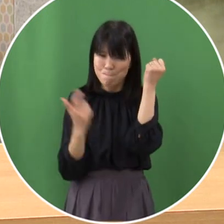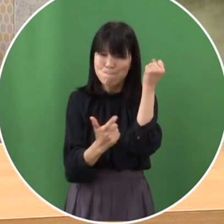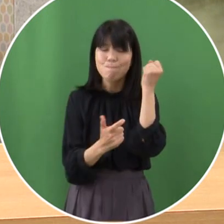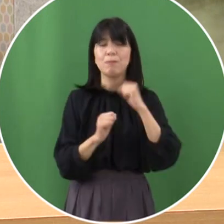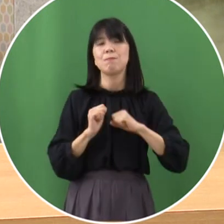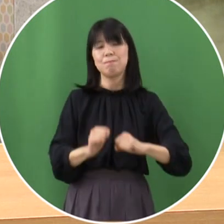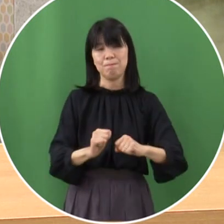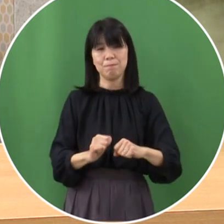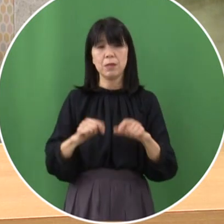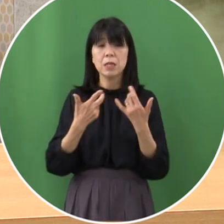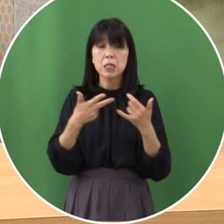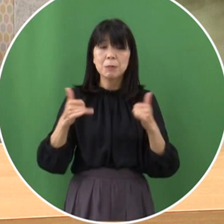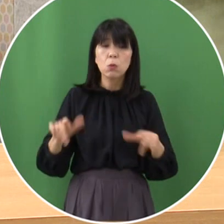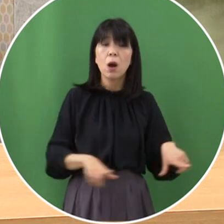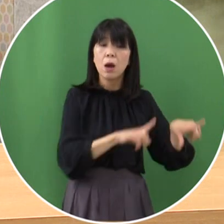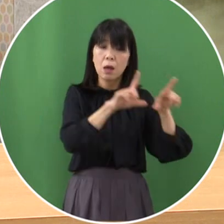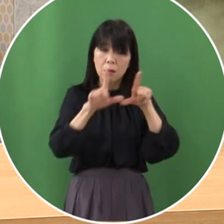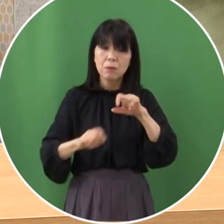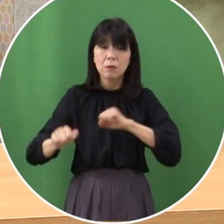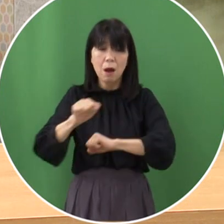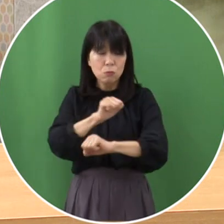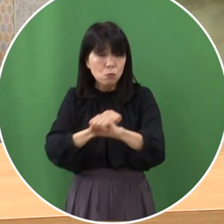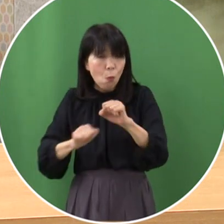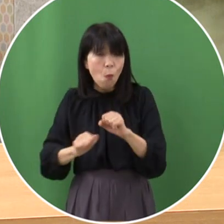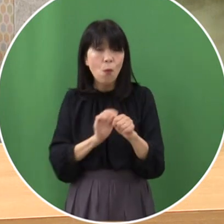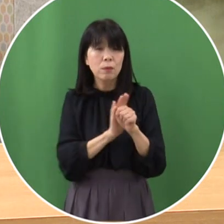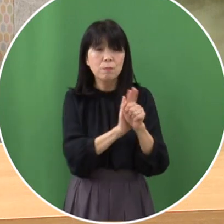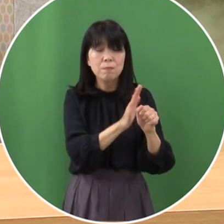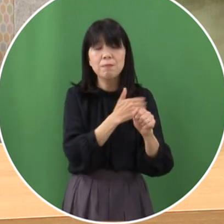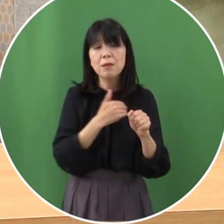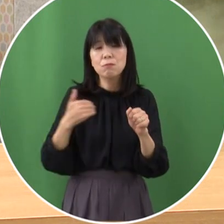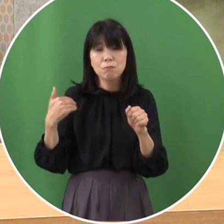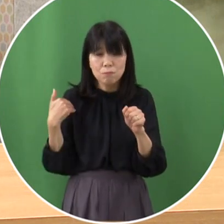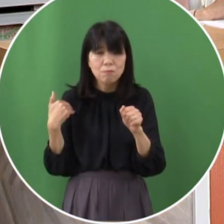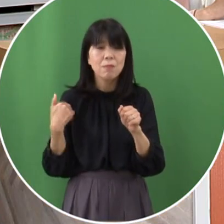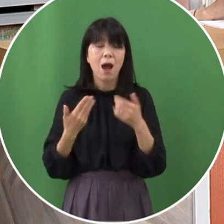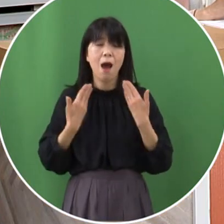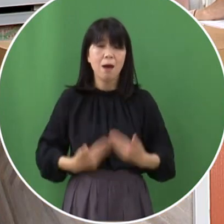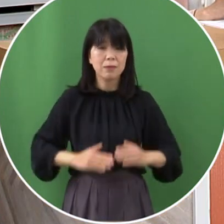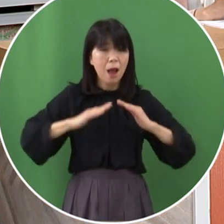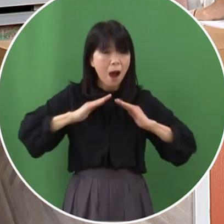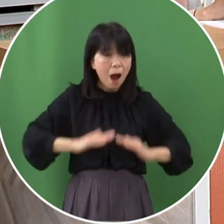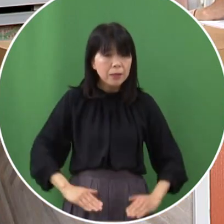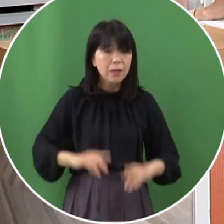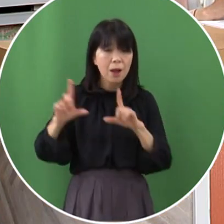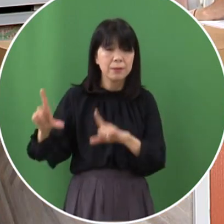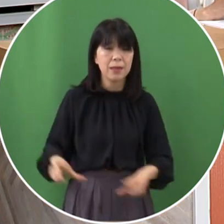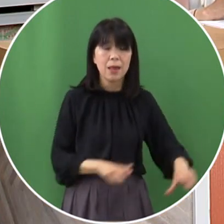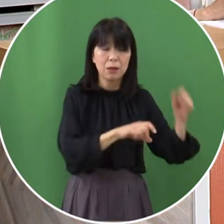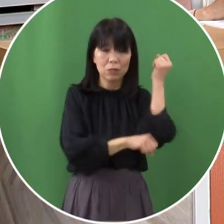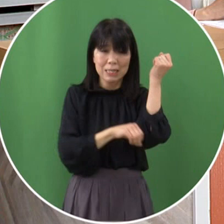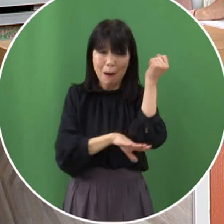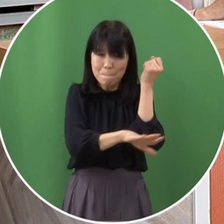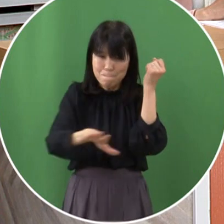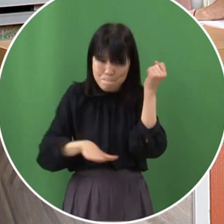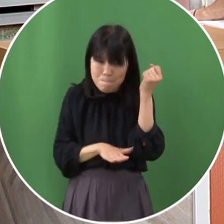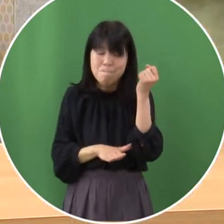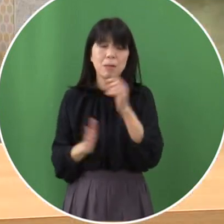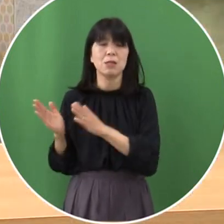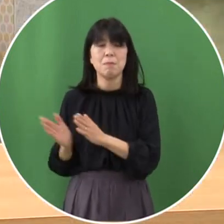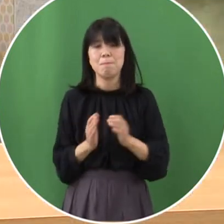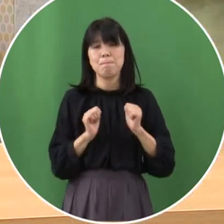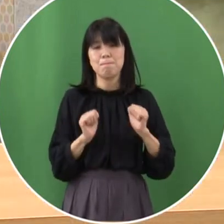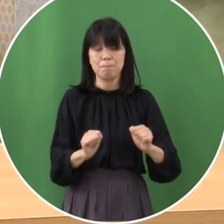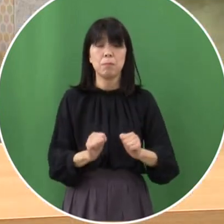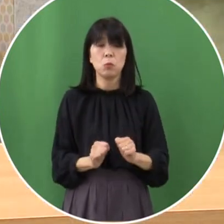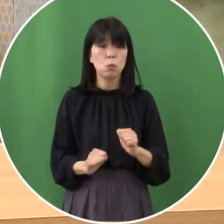を支える持続可能で安全安心な生活基盤を整えます。 こちらではどういった取り組みがあるんでしょうか？